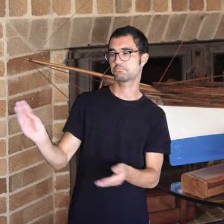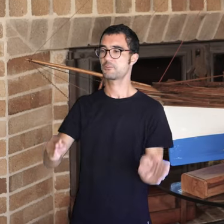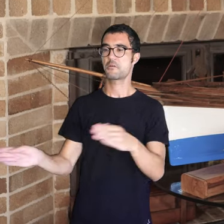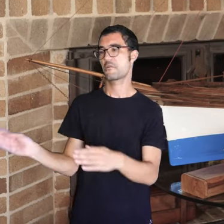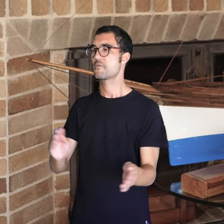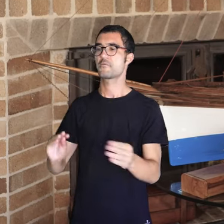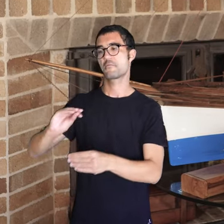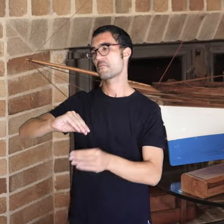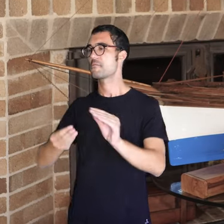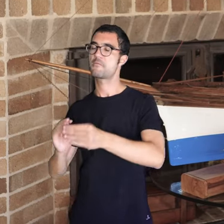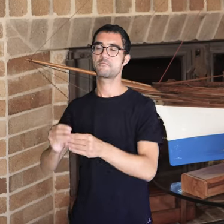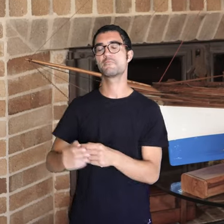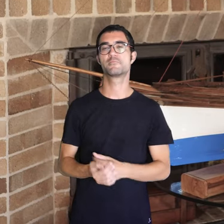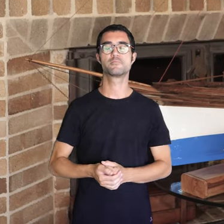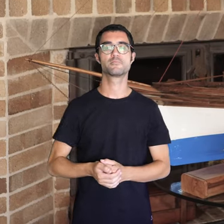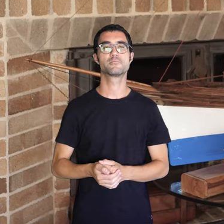i